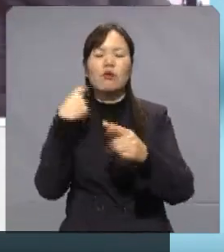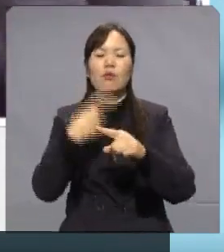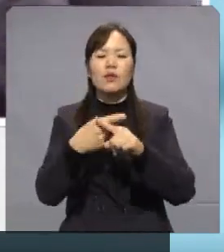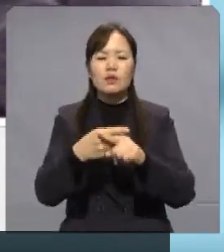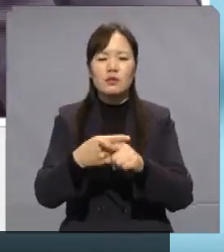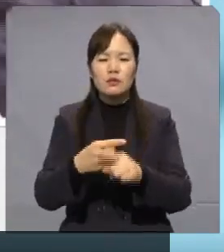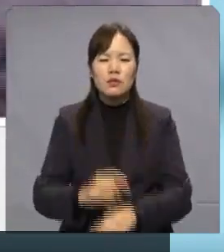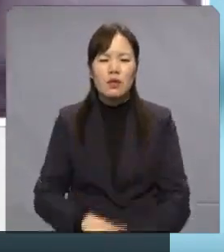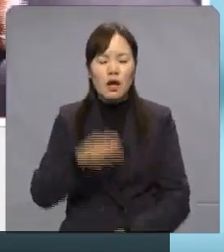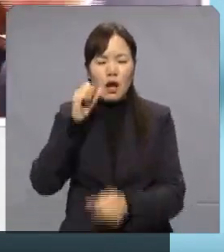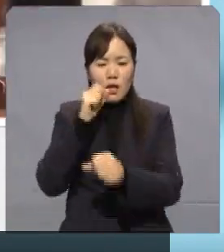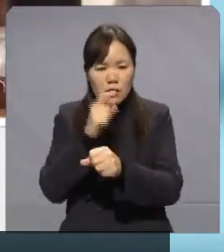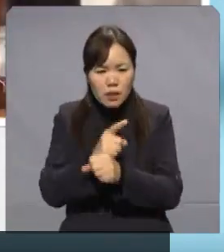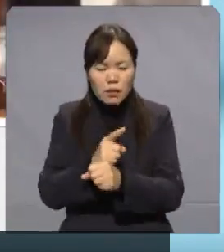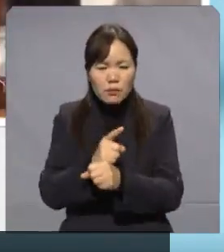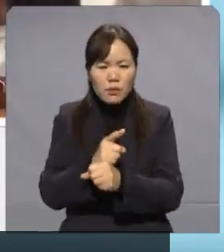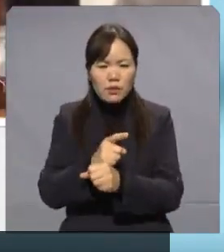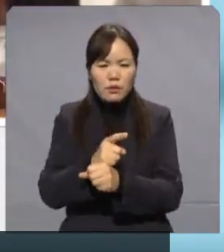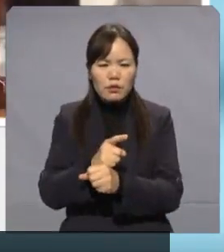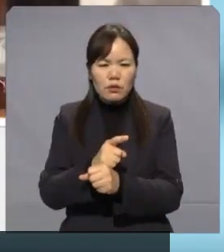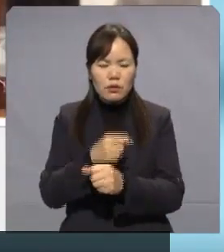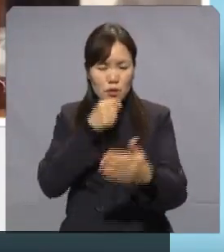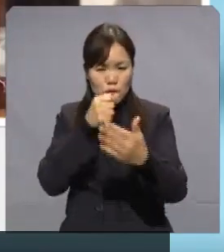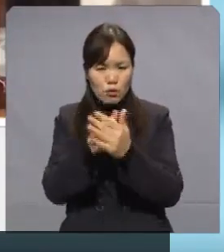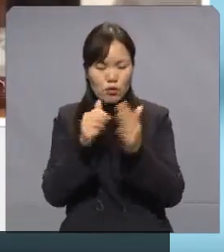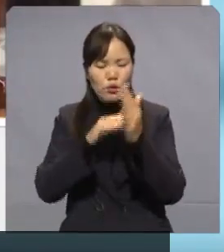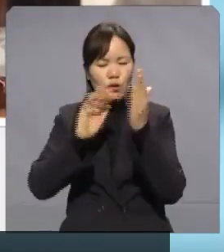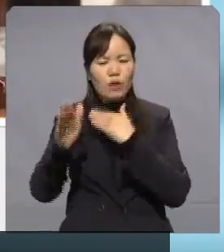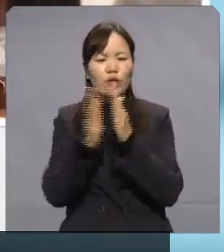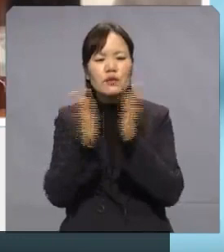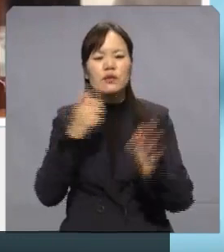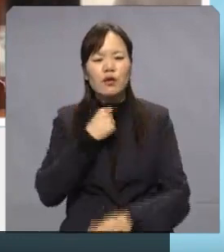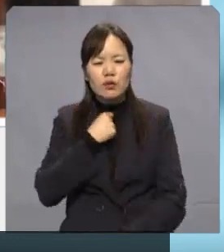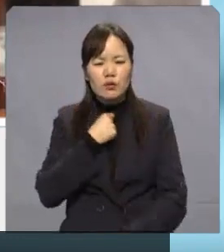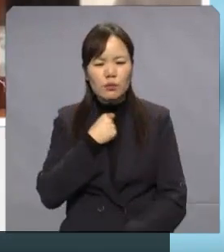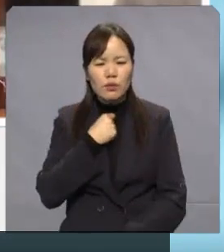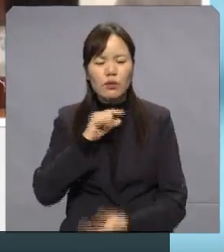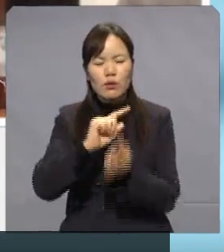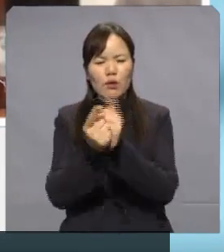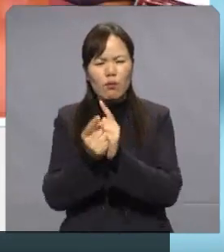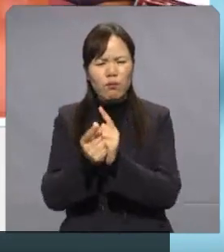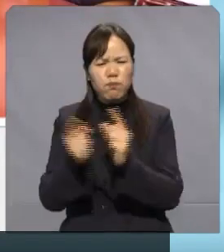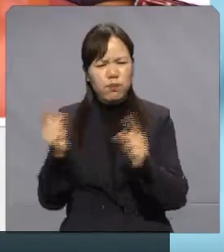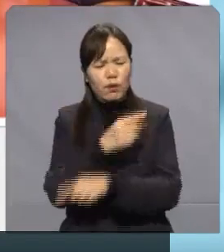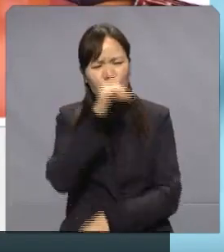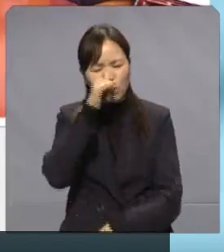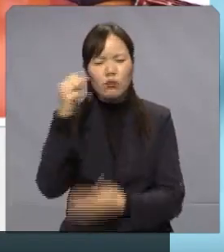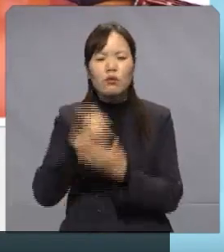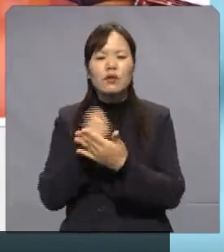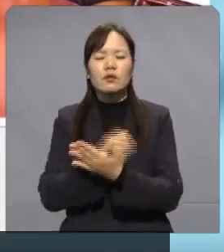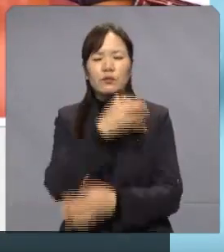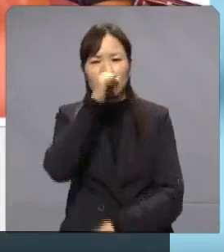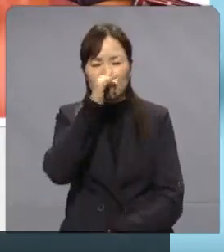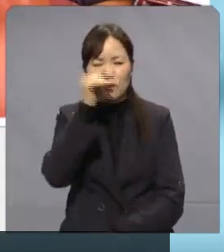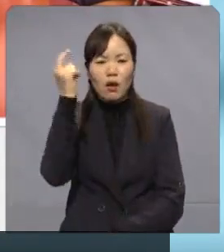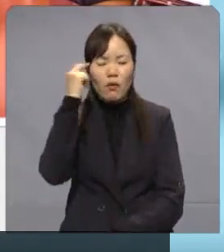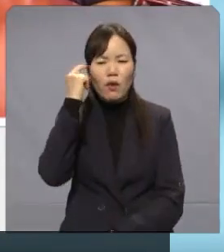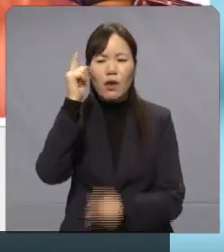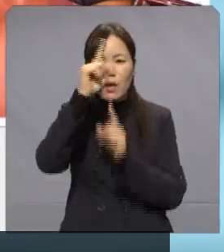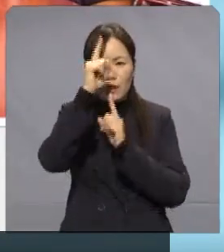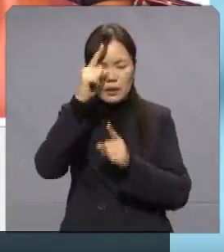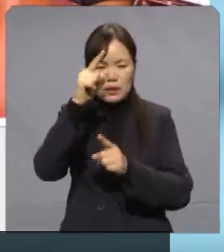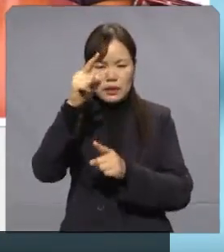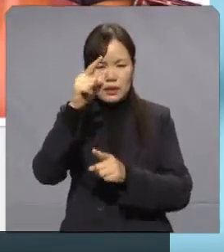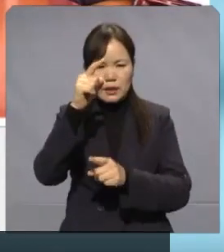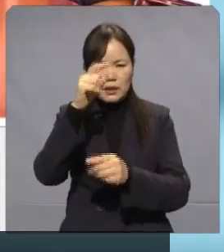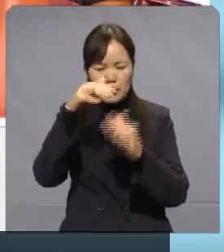장관을 만들고 시작하고 싶은 거군요. 그렇습니다. 그렇다 보니까 이게 좀 선호가 좀 뒤바뀐 부분이 있고 좀 아쉬움도 남죠. 왜냐하면 이상민 장관이나